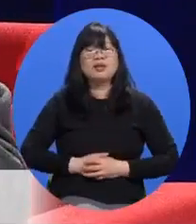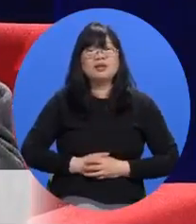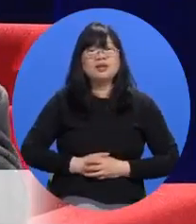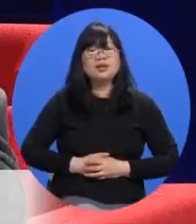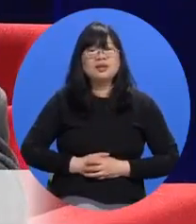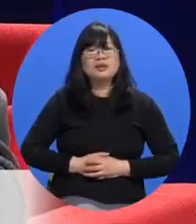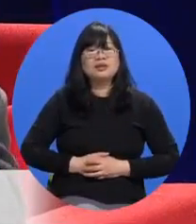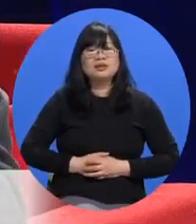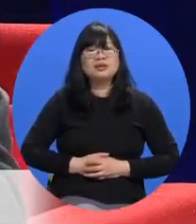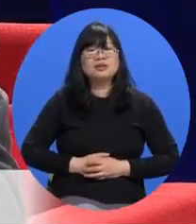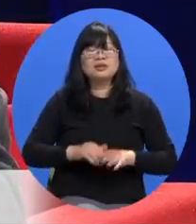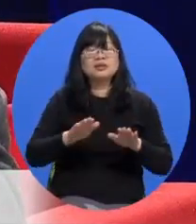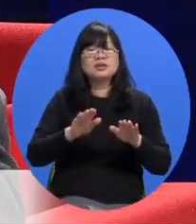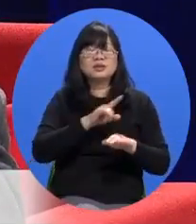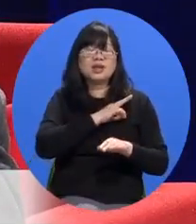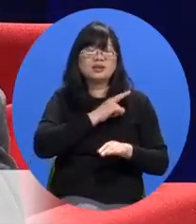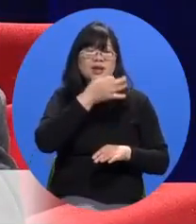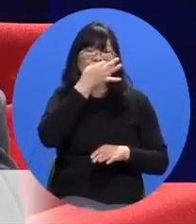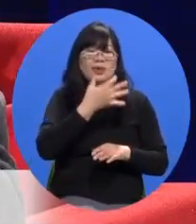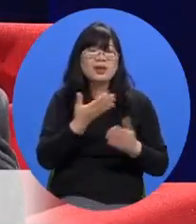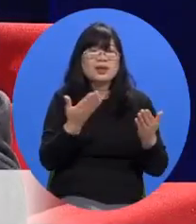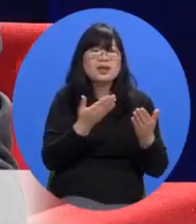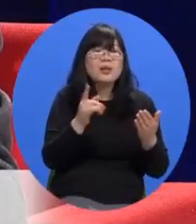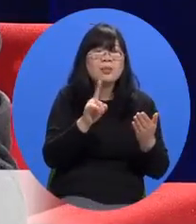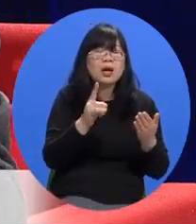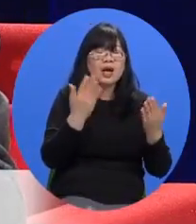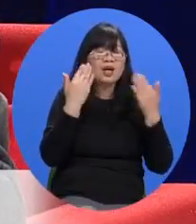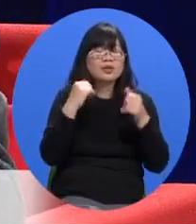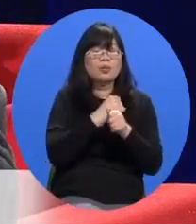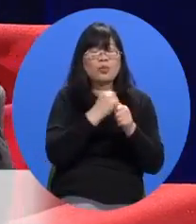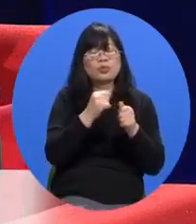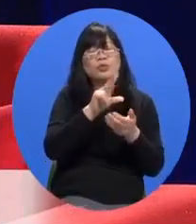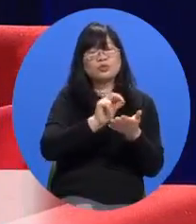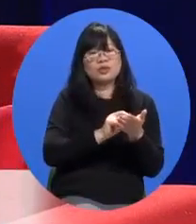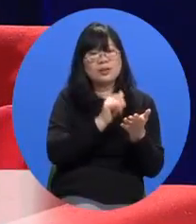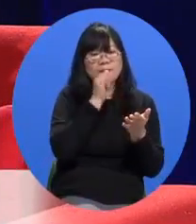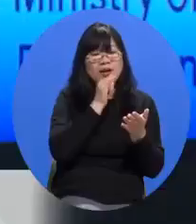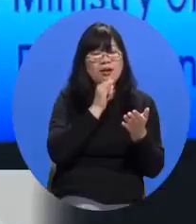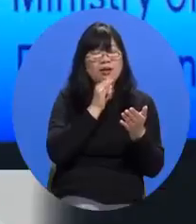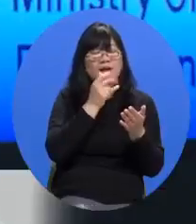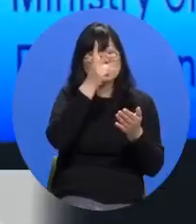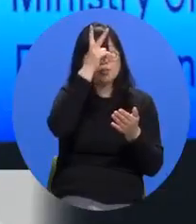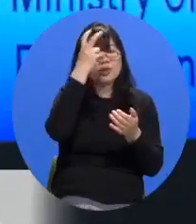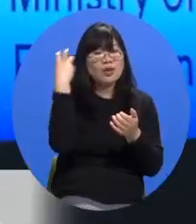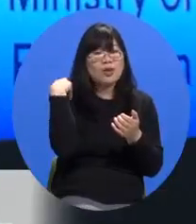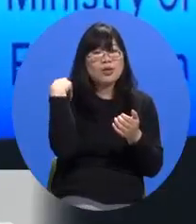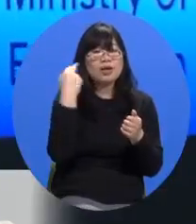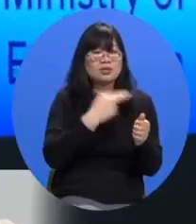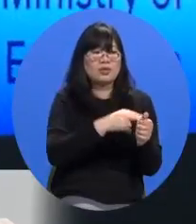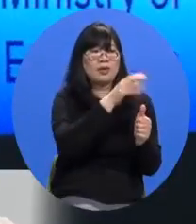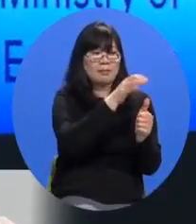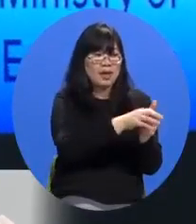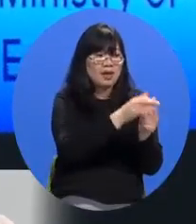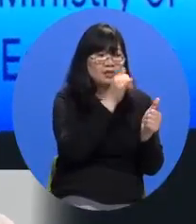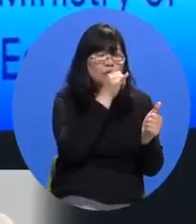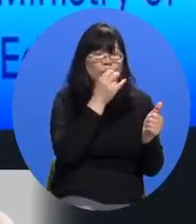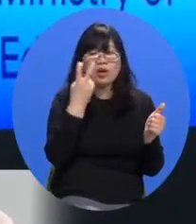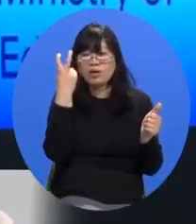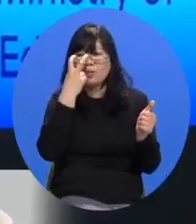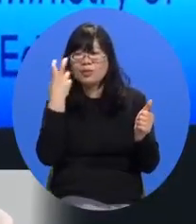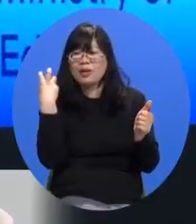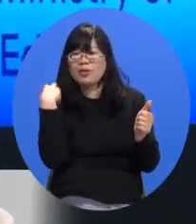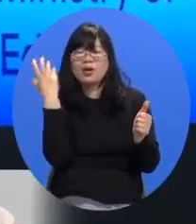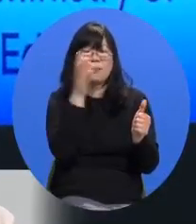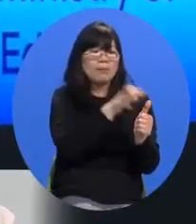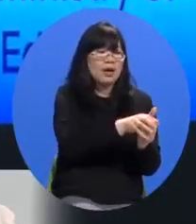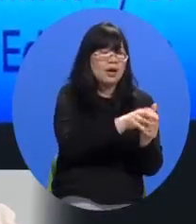사실은 단위 학교에서 가장 힘든 업무거든요. 학교폭력이 발생했을 때 경찰 역할도 선생님이 하죠. 그리고 검사 역할까지 하게